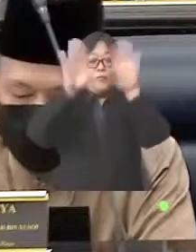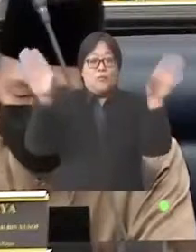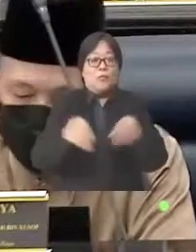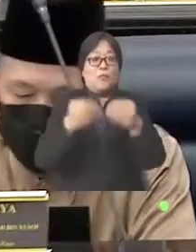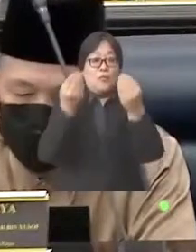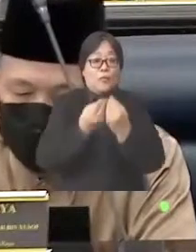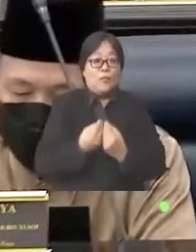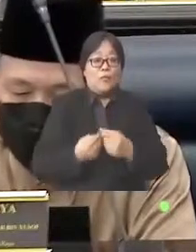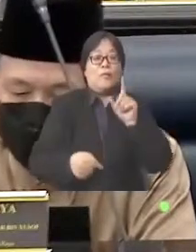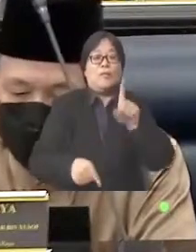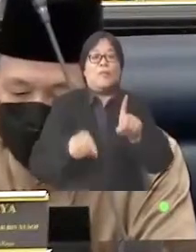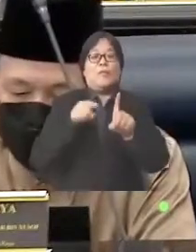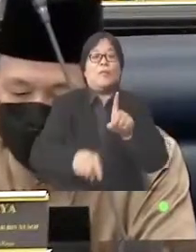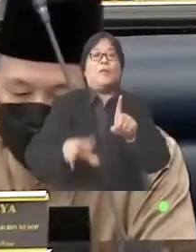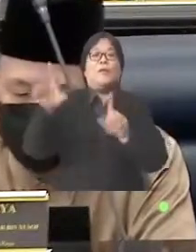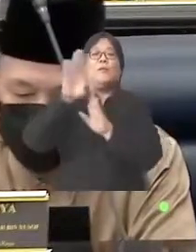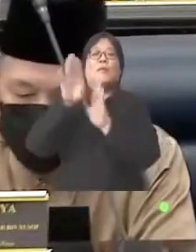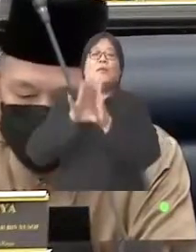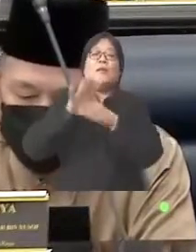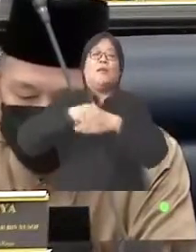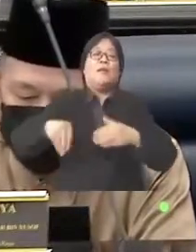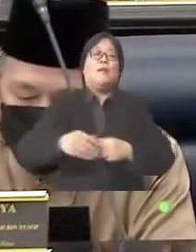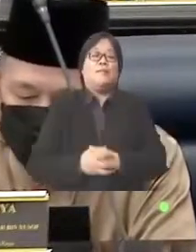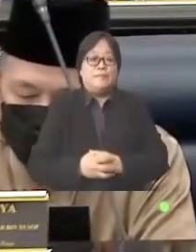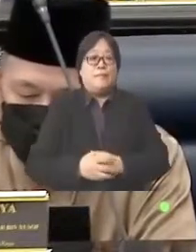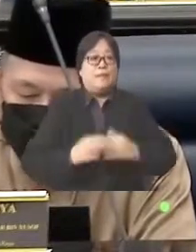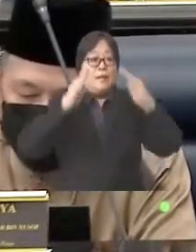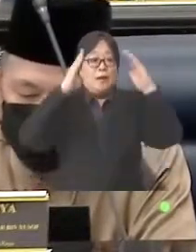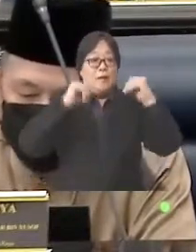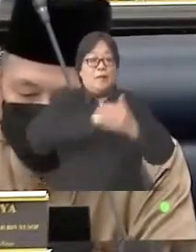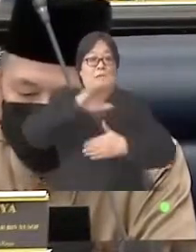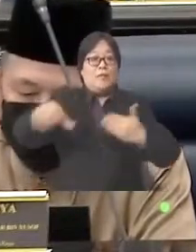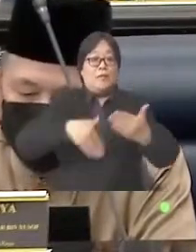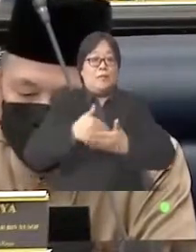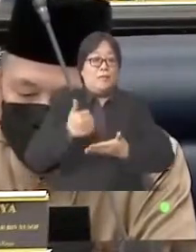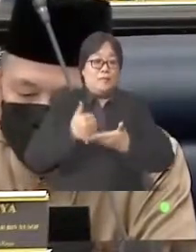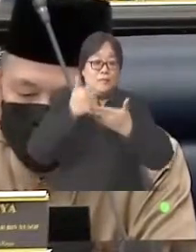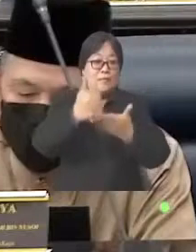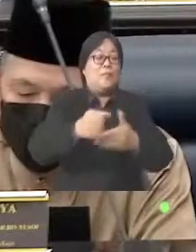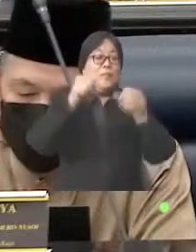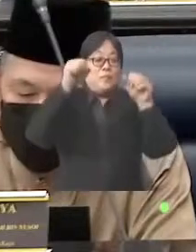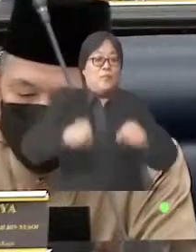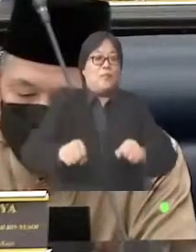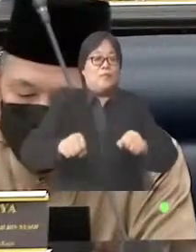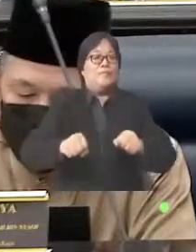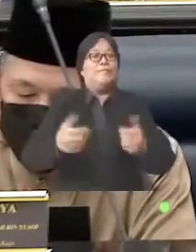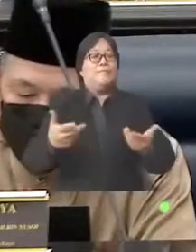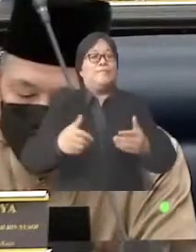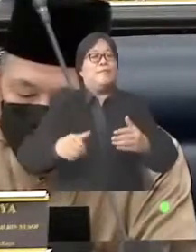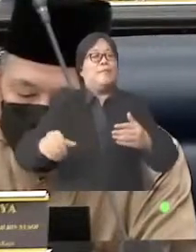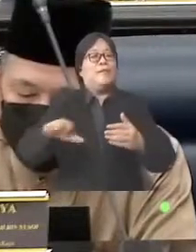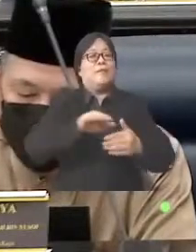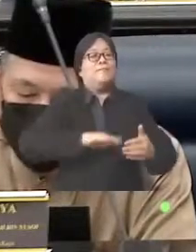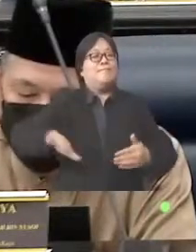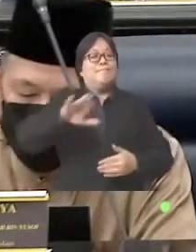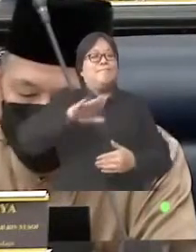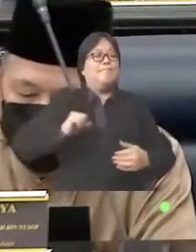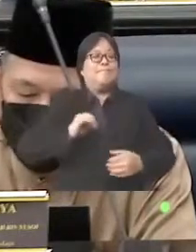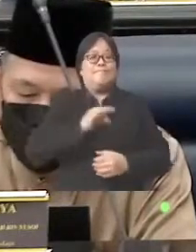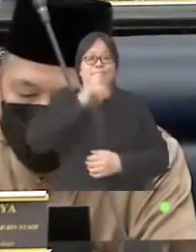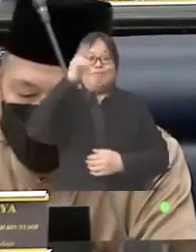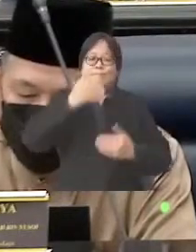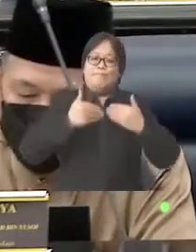keuangan sebanyak satu pertiga pilihan game diharapkan semua bantuan ini dapat menjadi pemangkin kepada percobaan warm